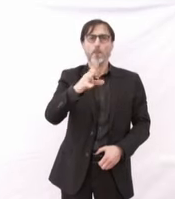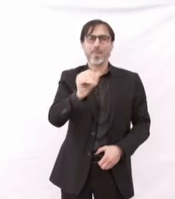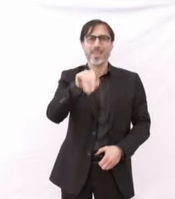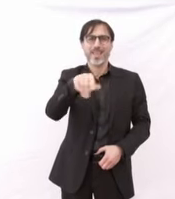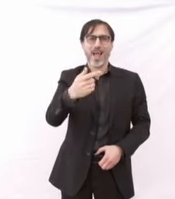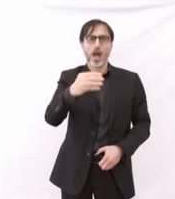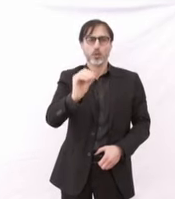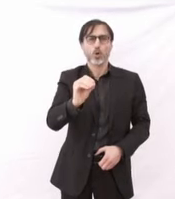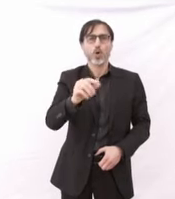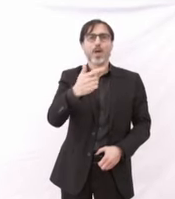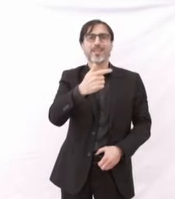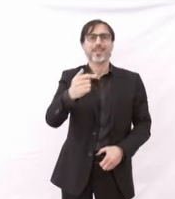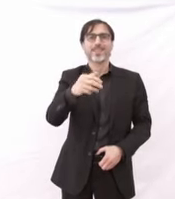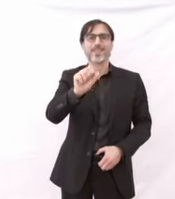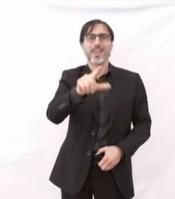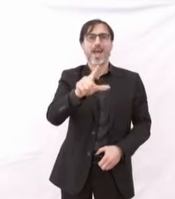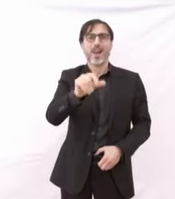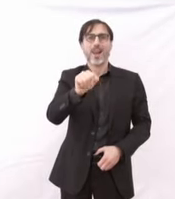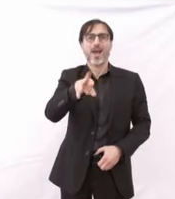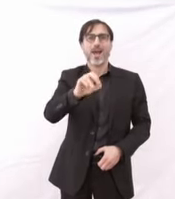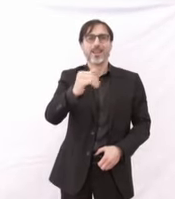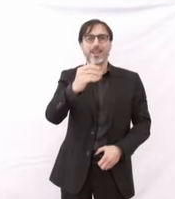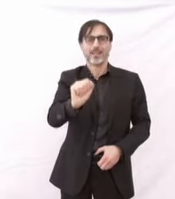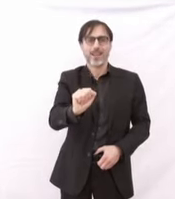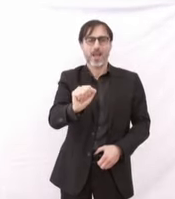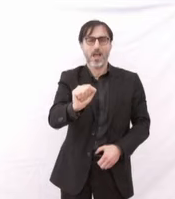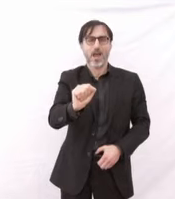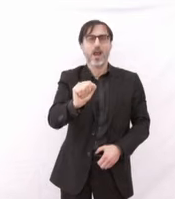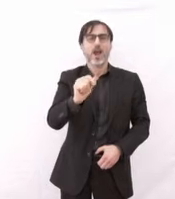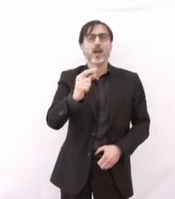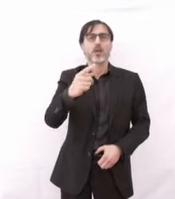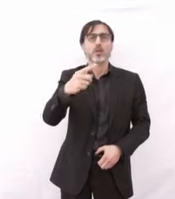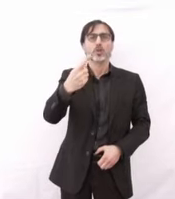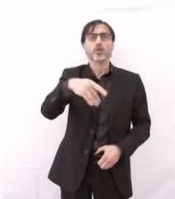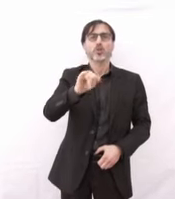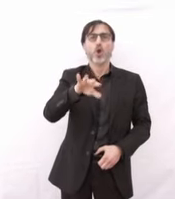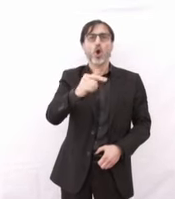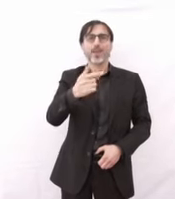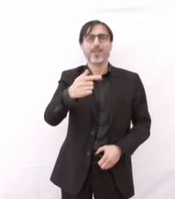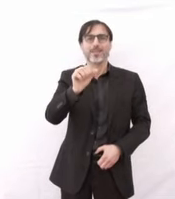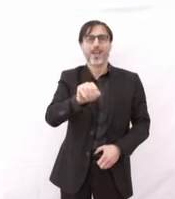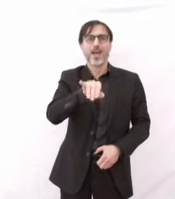Giuseppe Tallarita, Nicola Gioitta Iachino,